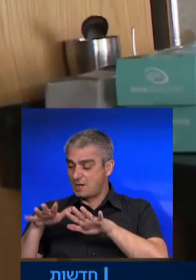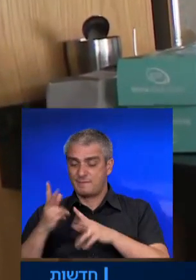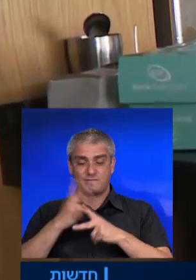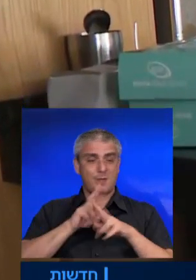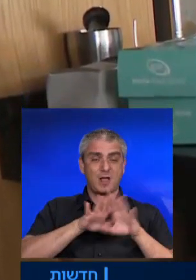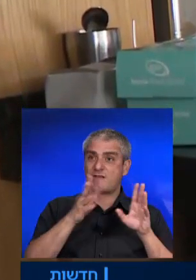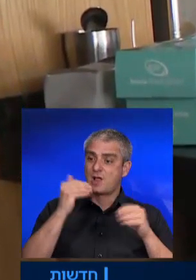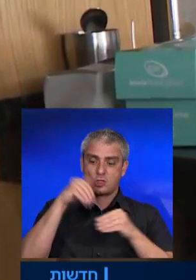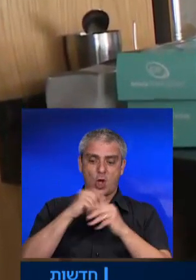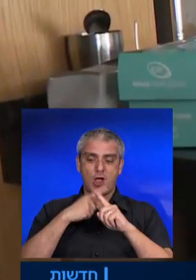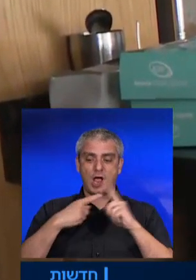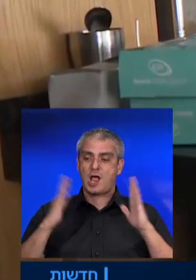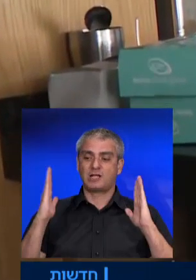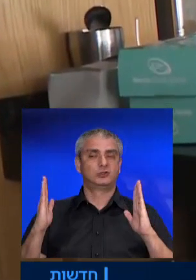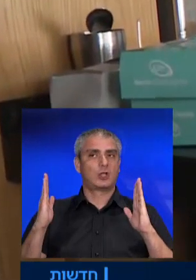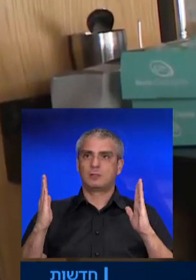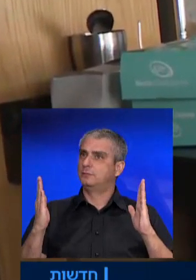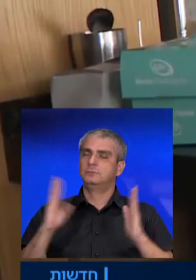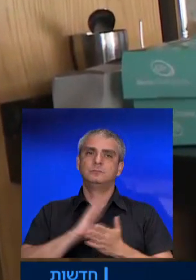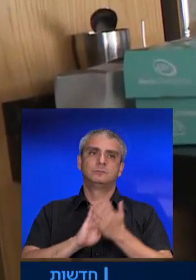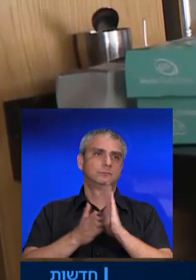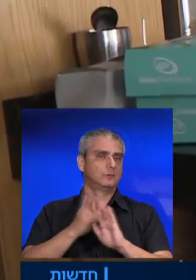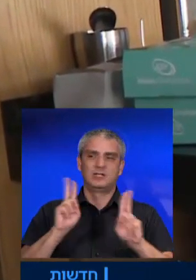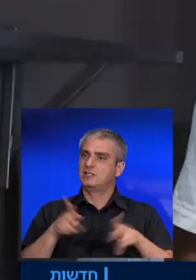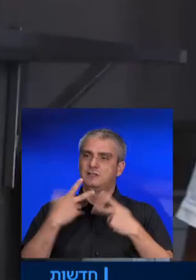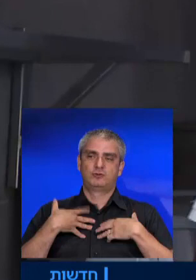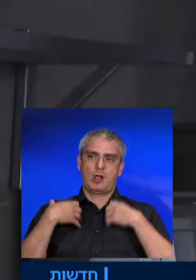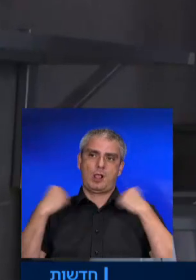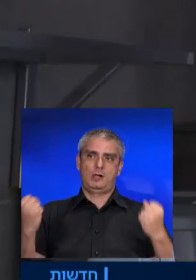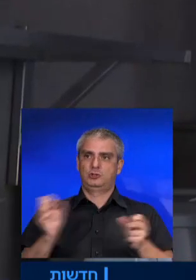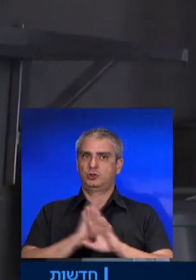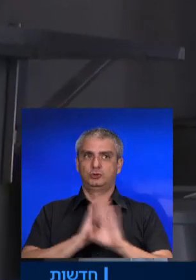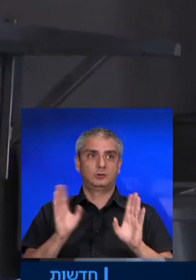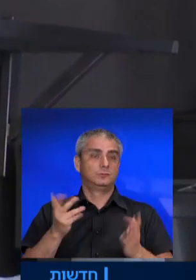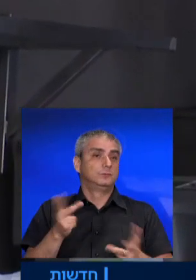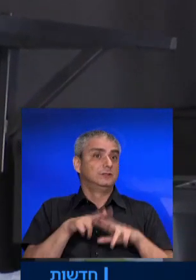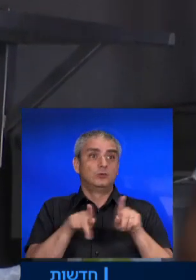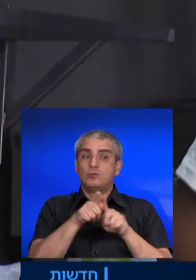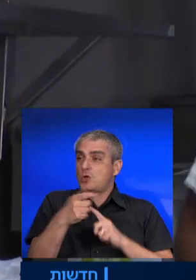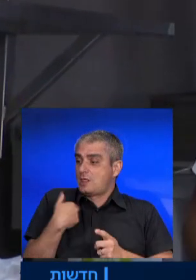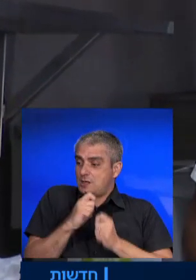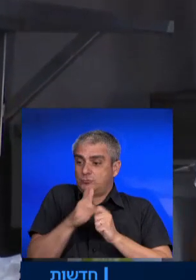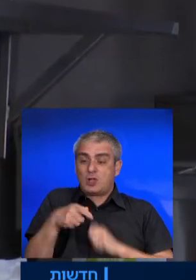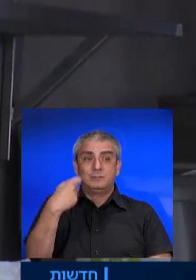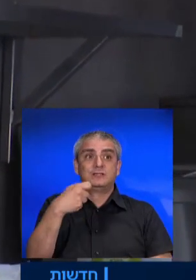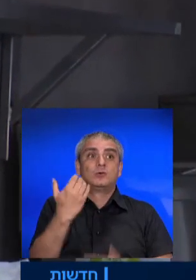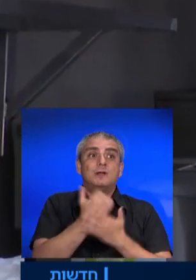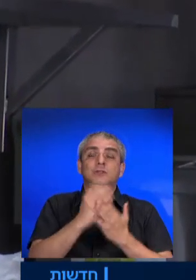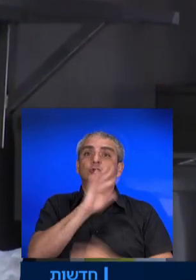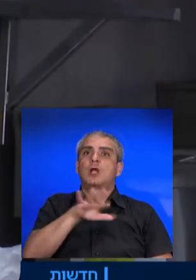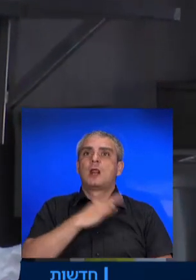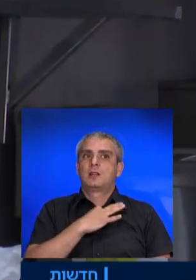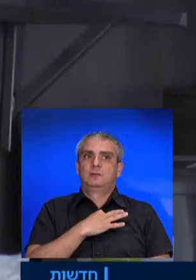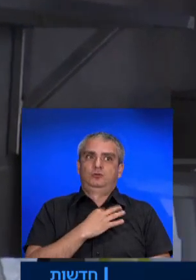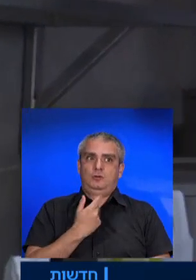בפחות מחצי שנה הוא מכה שלא יוכל להתאושש ממנה. בסיטואציה כזאת, שאני משלם שכירויות מהחסכונות של הילדים שלי,